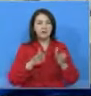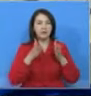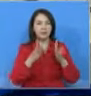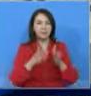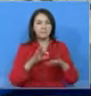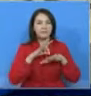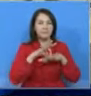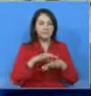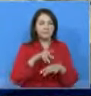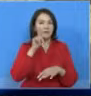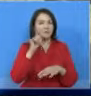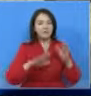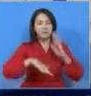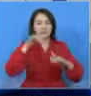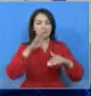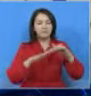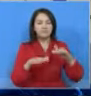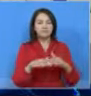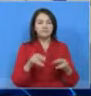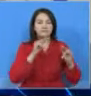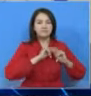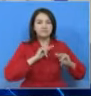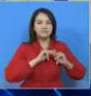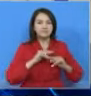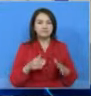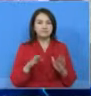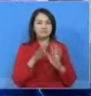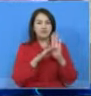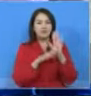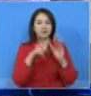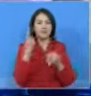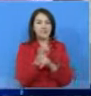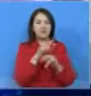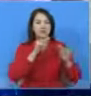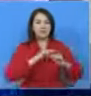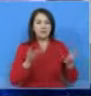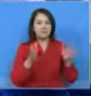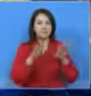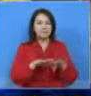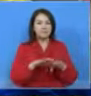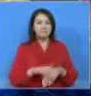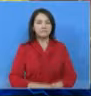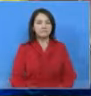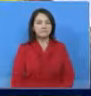на прохождение молодежной практики и на трудоустройство по проекту «Первое рабочее место».